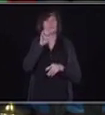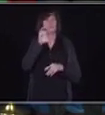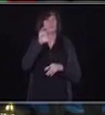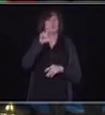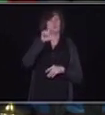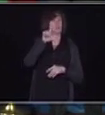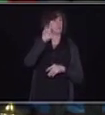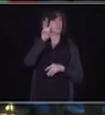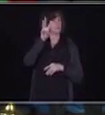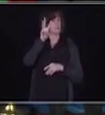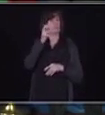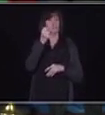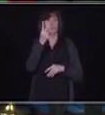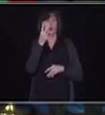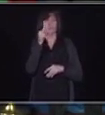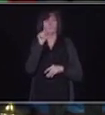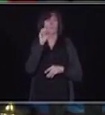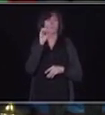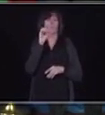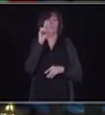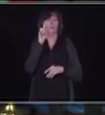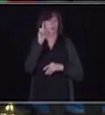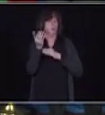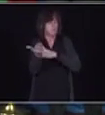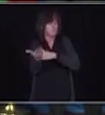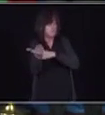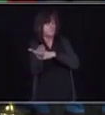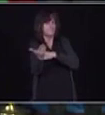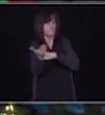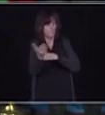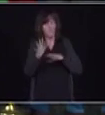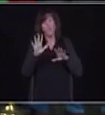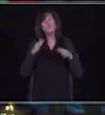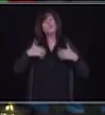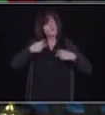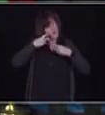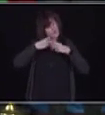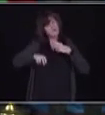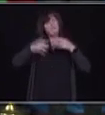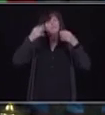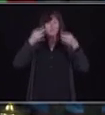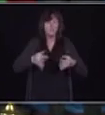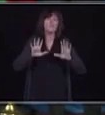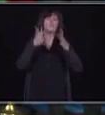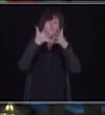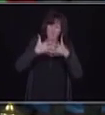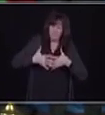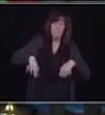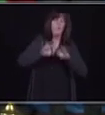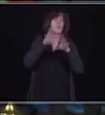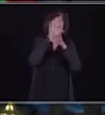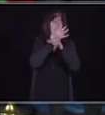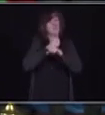सी। This difficult action is without a doubt necessary to save lives and prevent our hospitals from